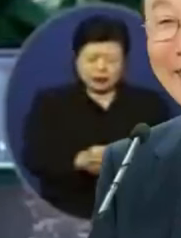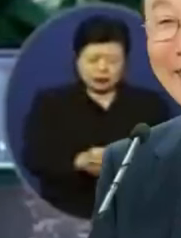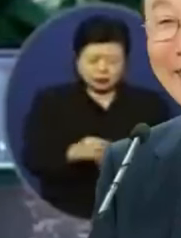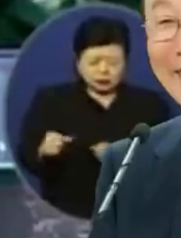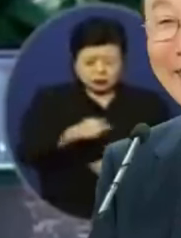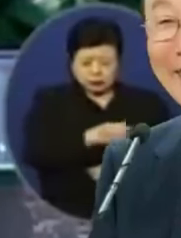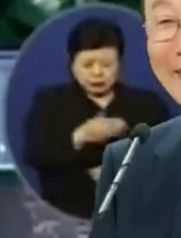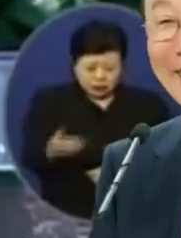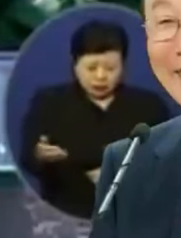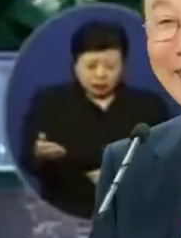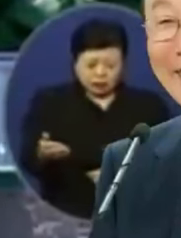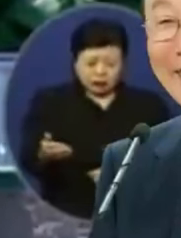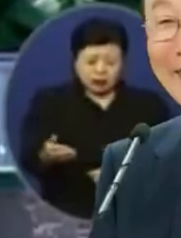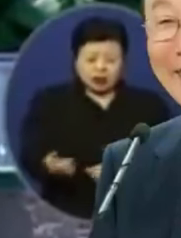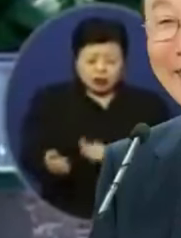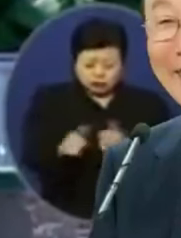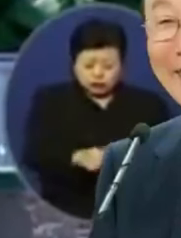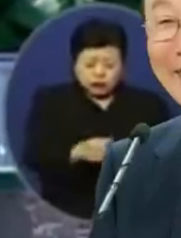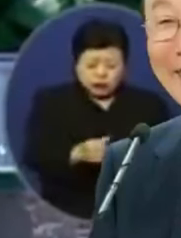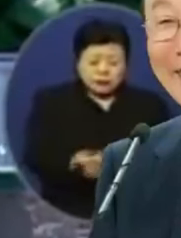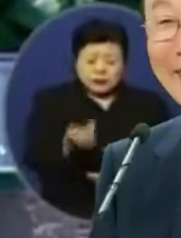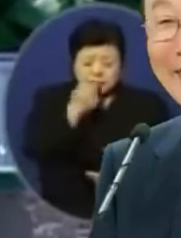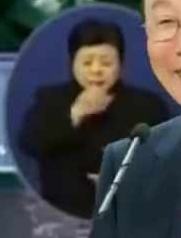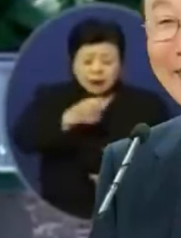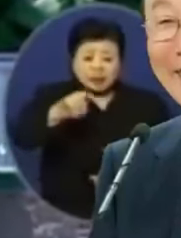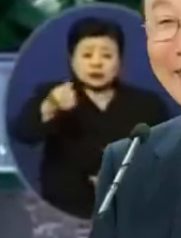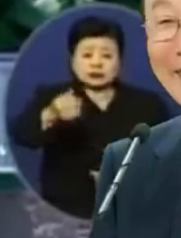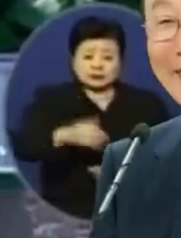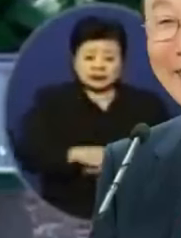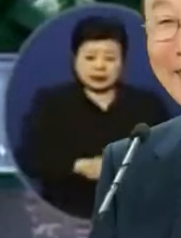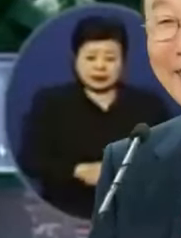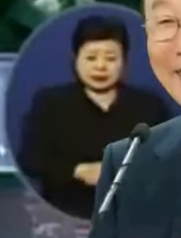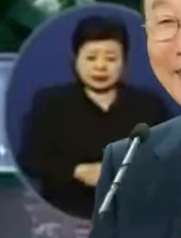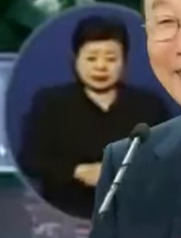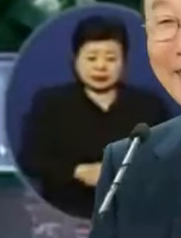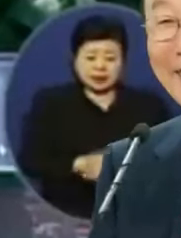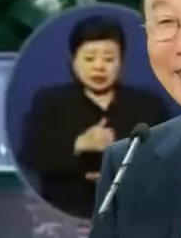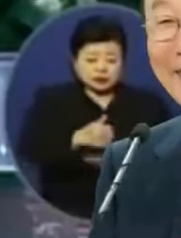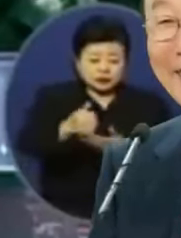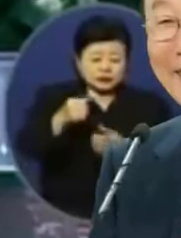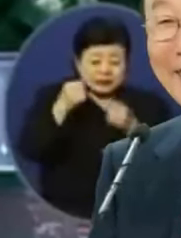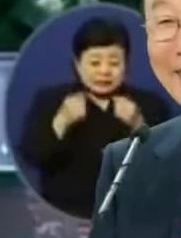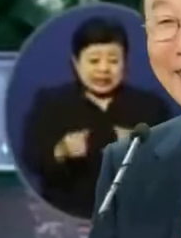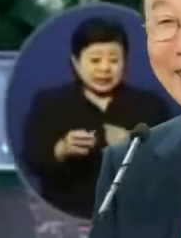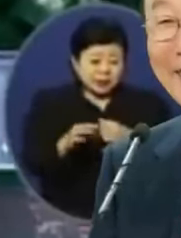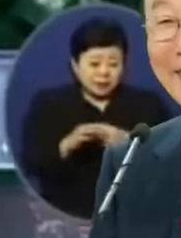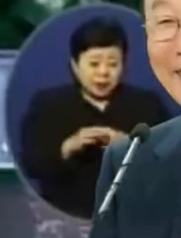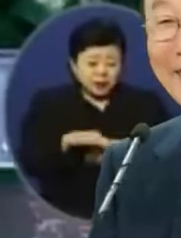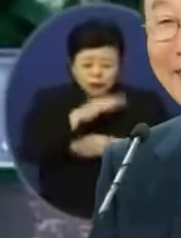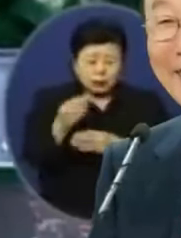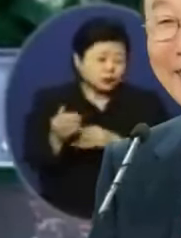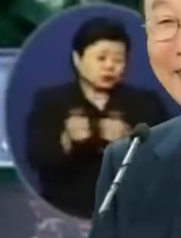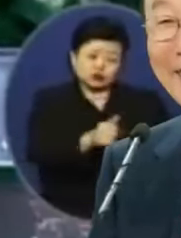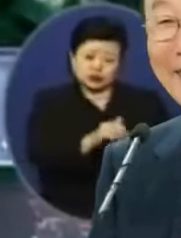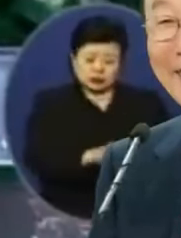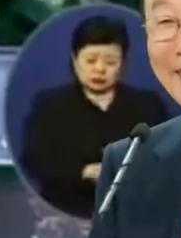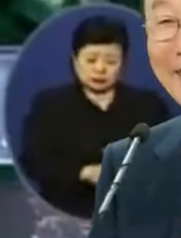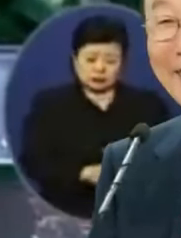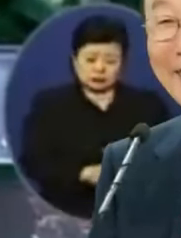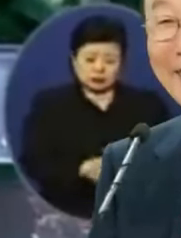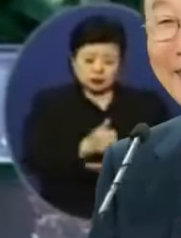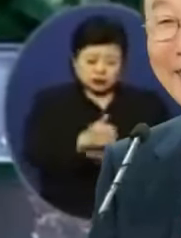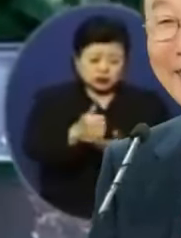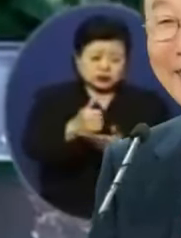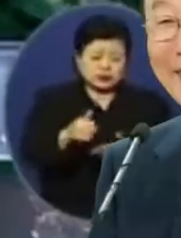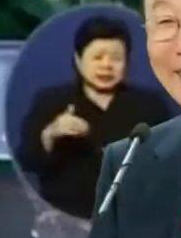흘려 죽으심으로 생명을 가져온 것입니다. 주님이 살았으면 우리는 다 죽었습니다. 그러나